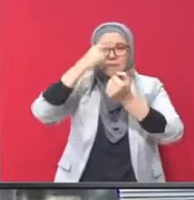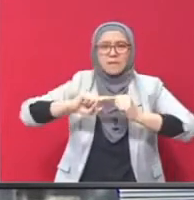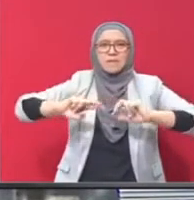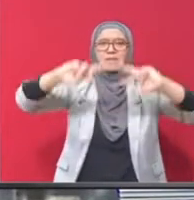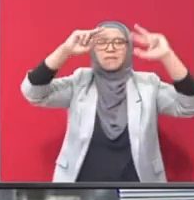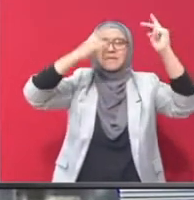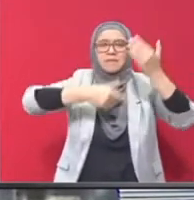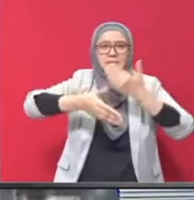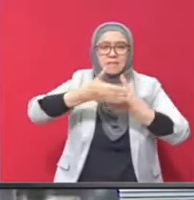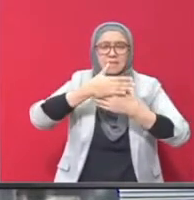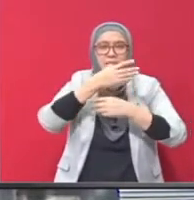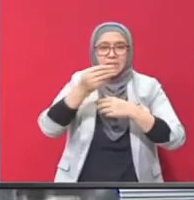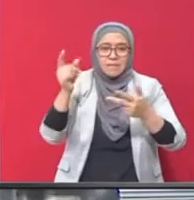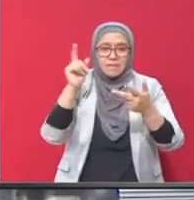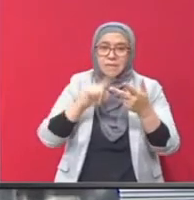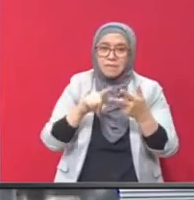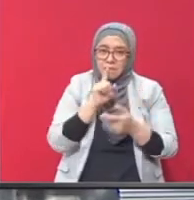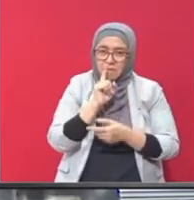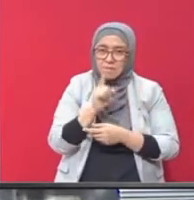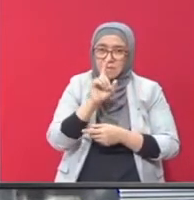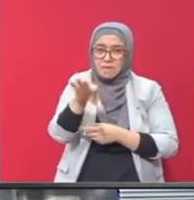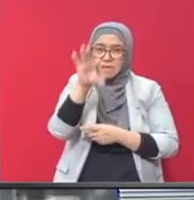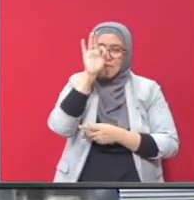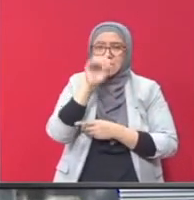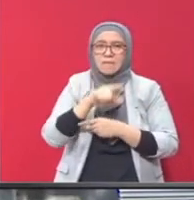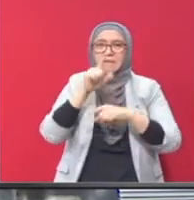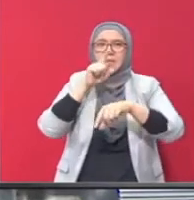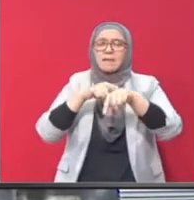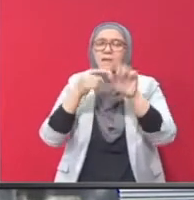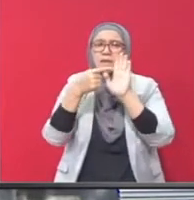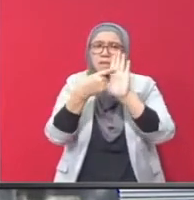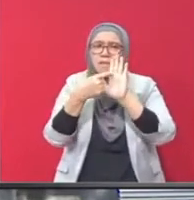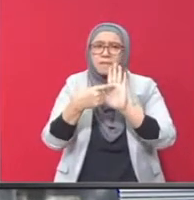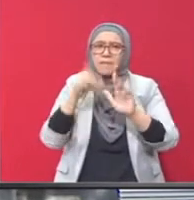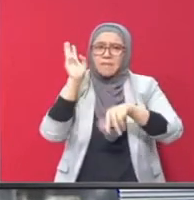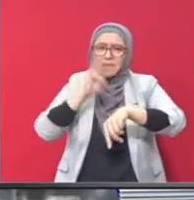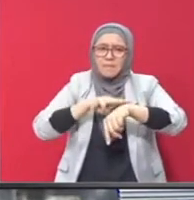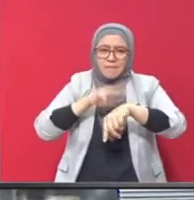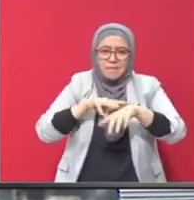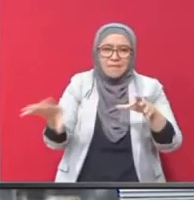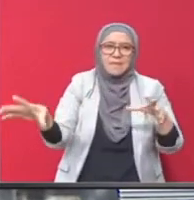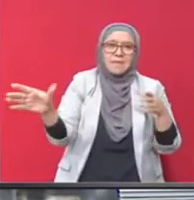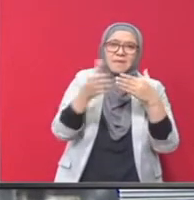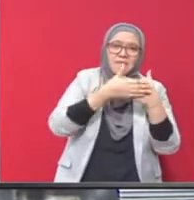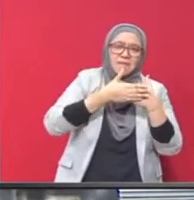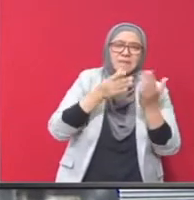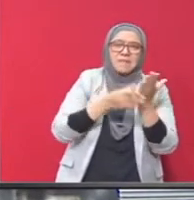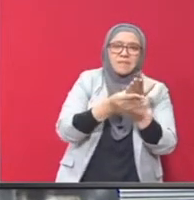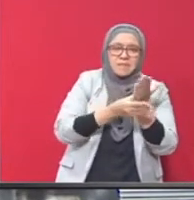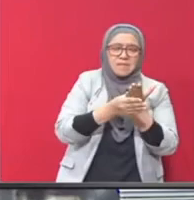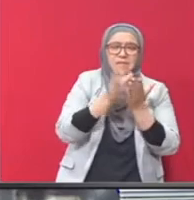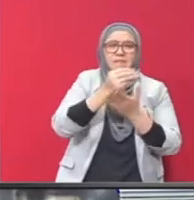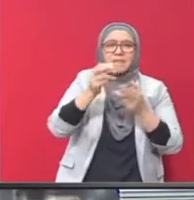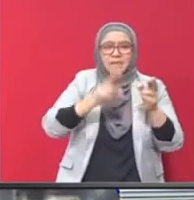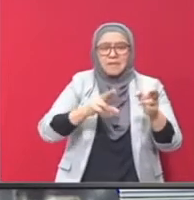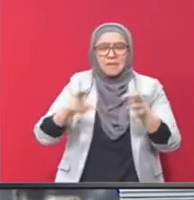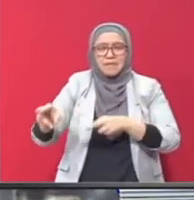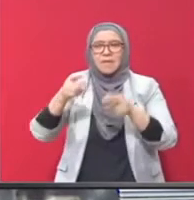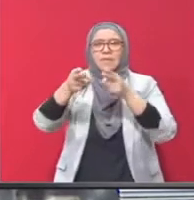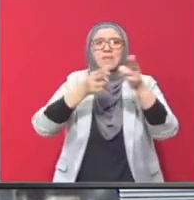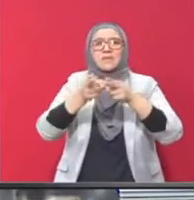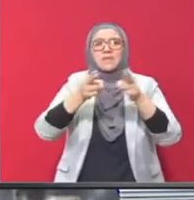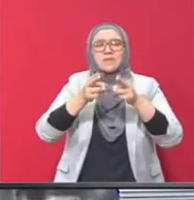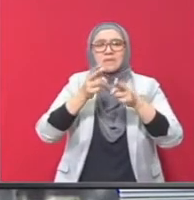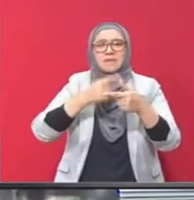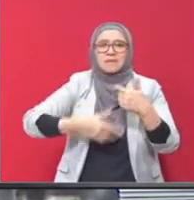tanda-tanda amaran di keempat pengurusan tatanama randk 5 perancangan pengusaha rileks 6